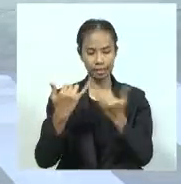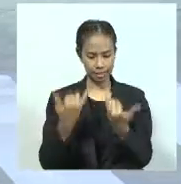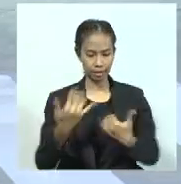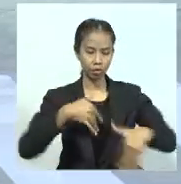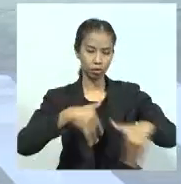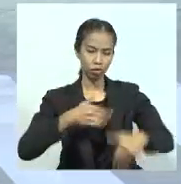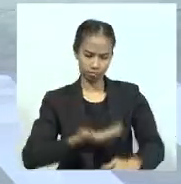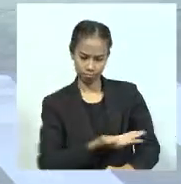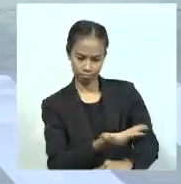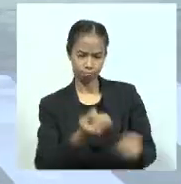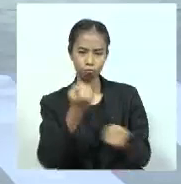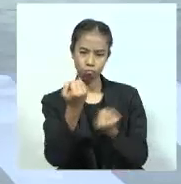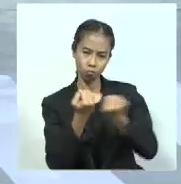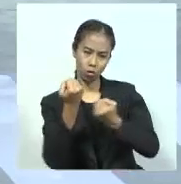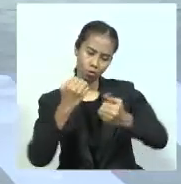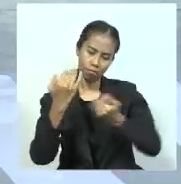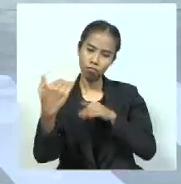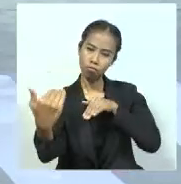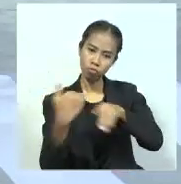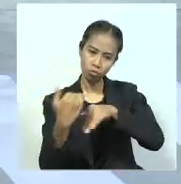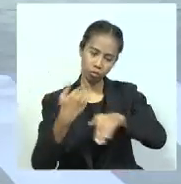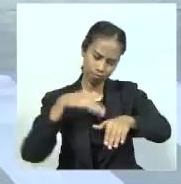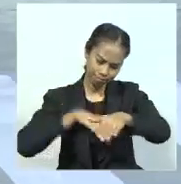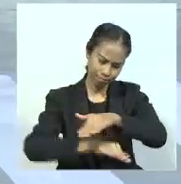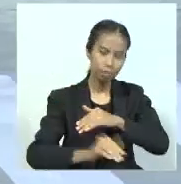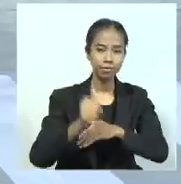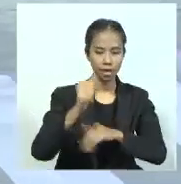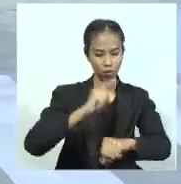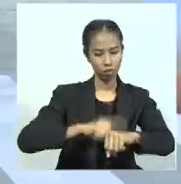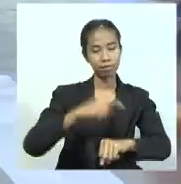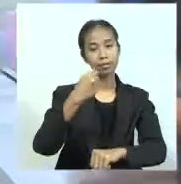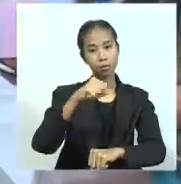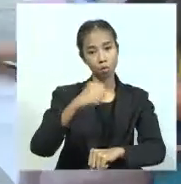ามารถใช้ทางอุโมงค์ทางรอดแยกรัชโยธินได้ตั้งแต่เวลา10นาฬิกาครับ